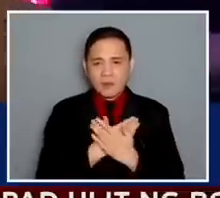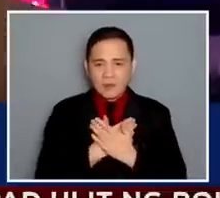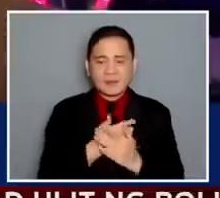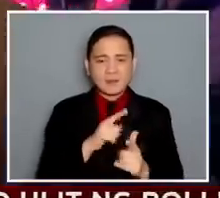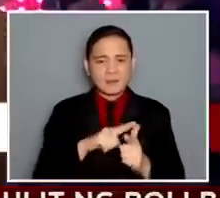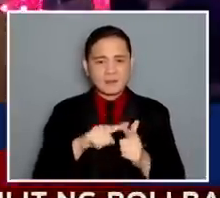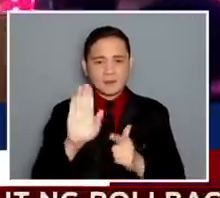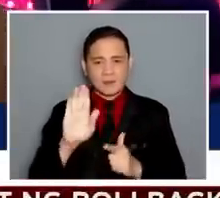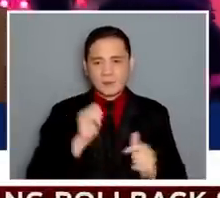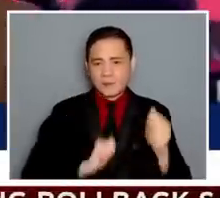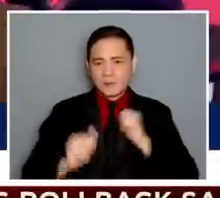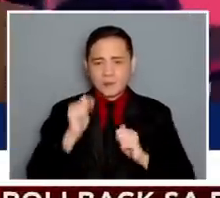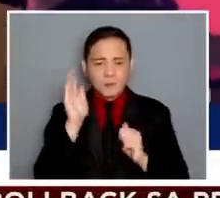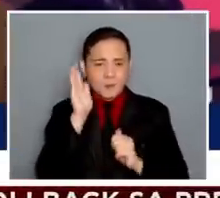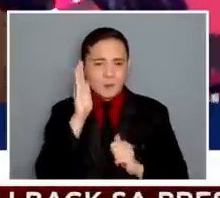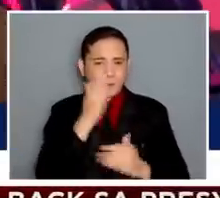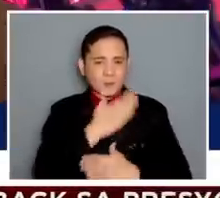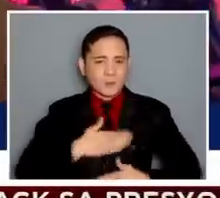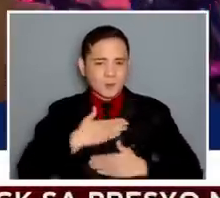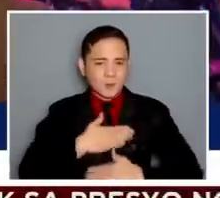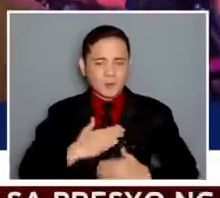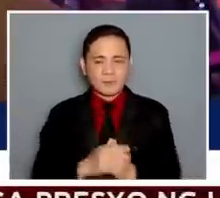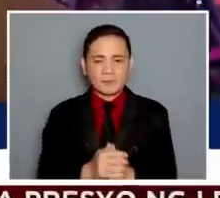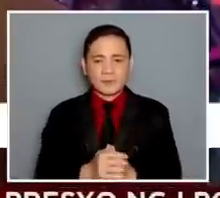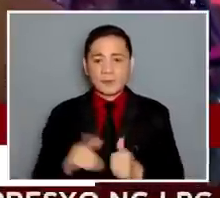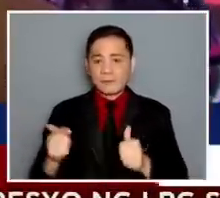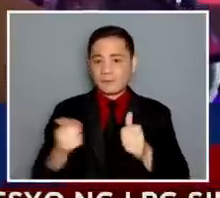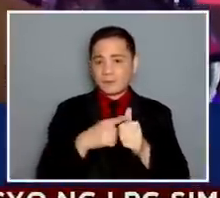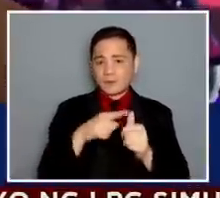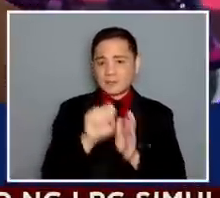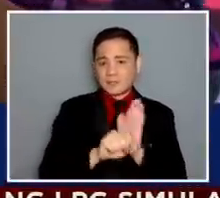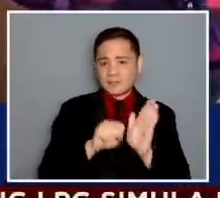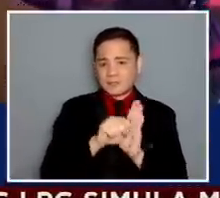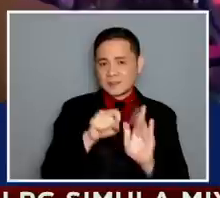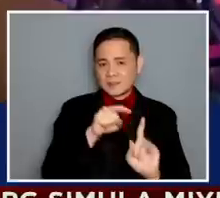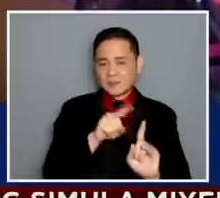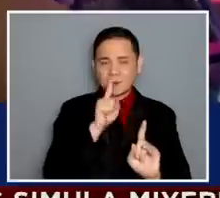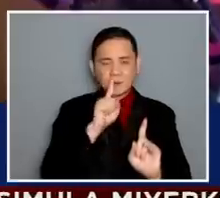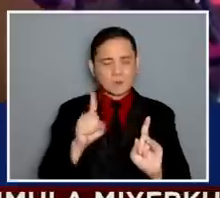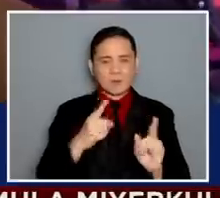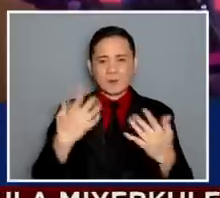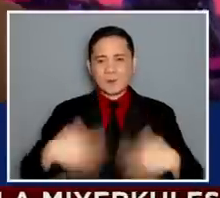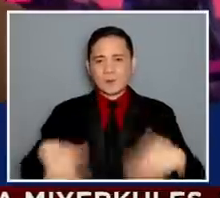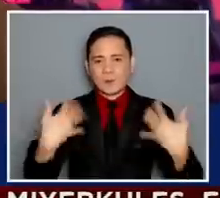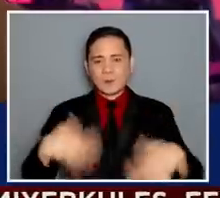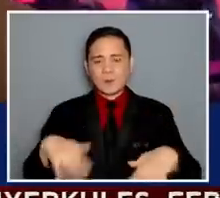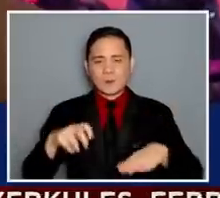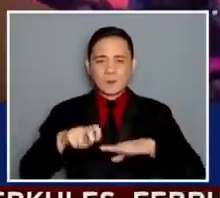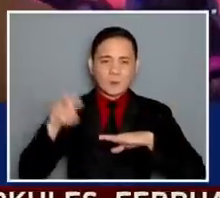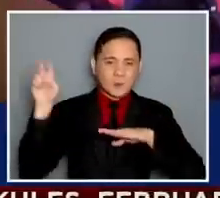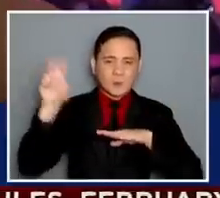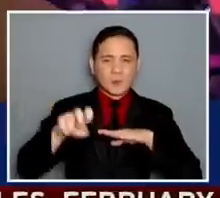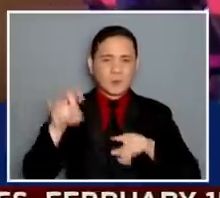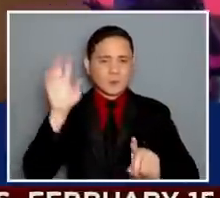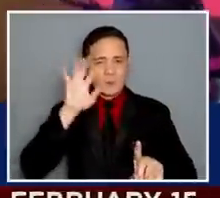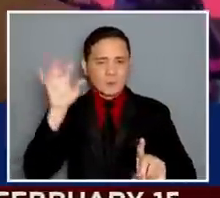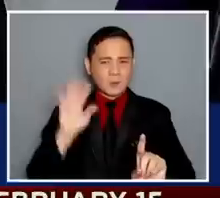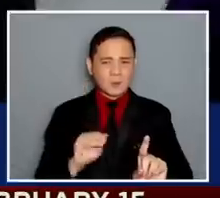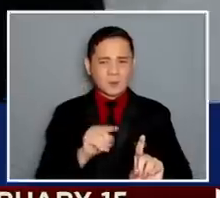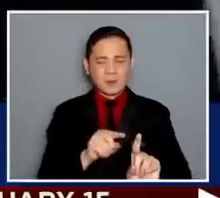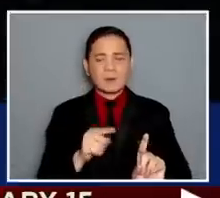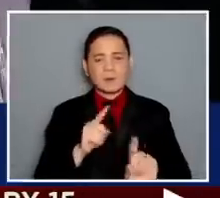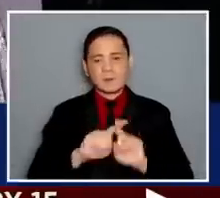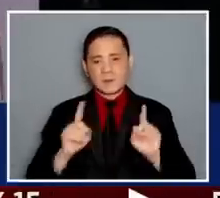season of The Voice of the Philippines, malayo na inarating niya. Kakaiba, pero